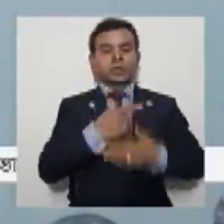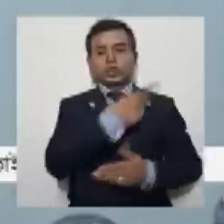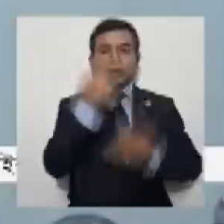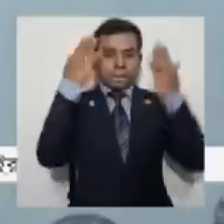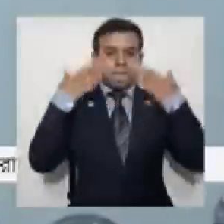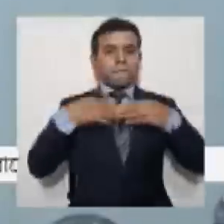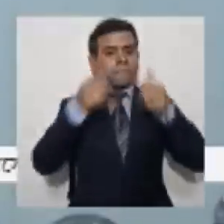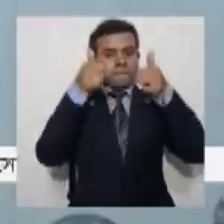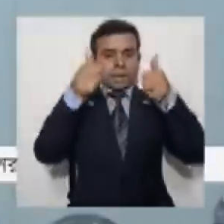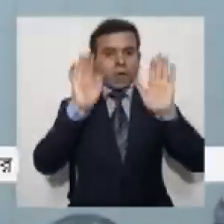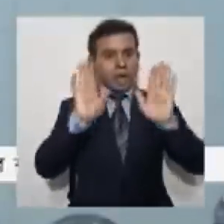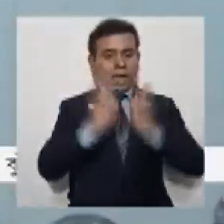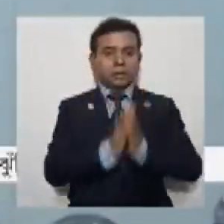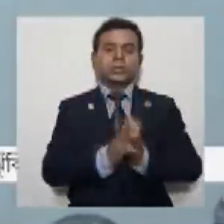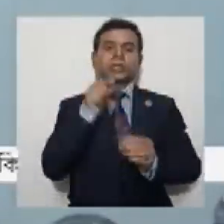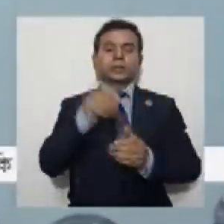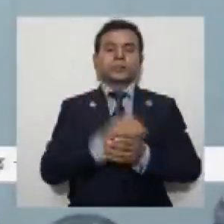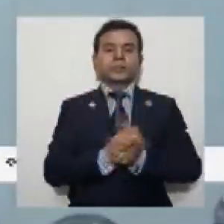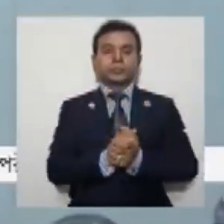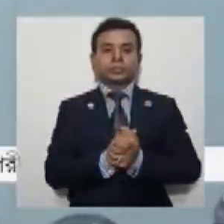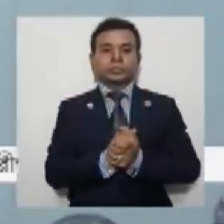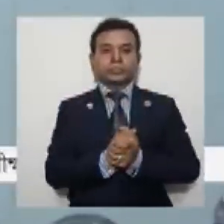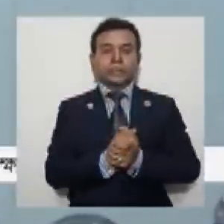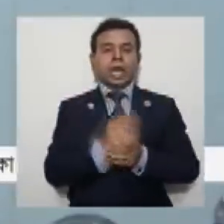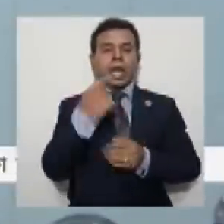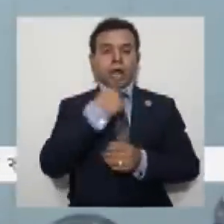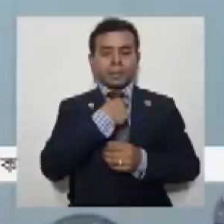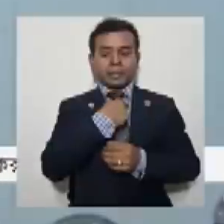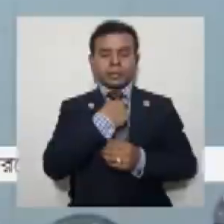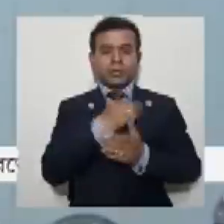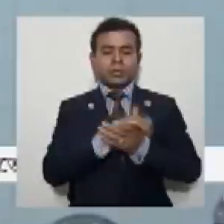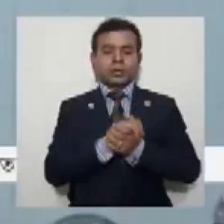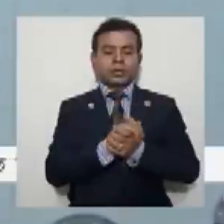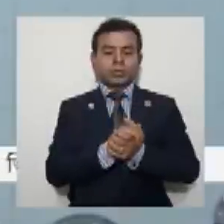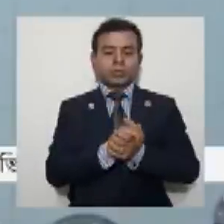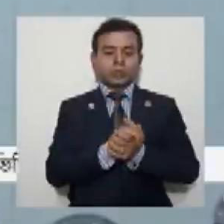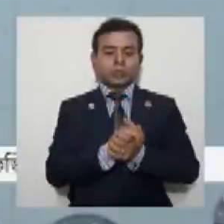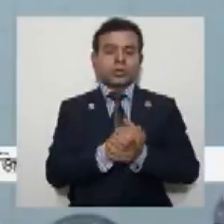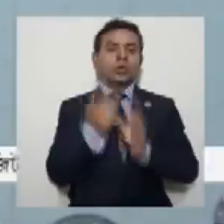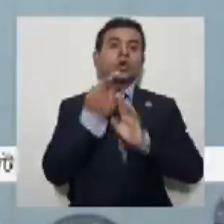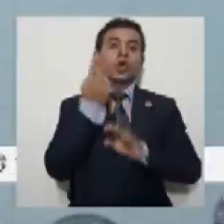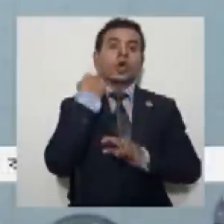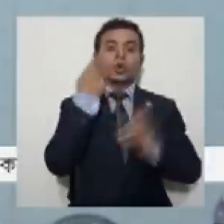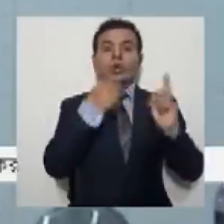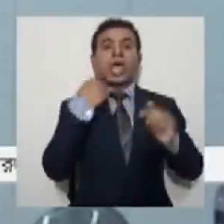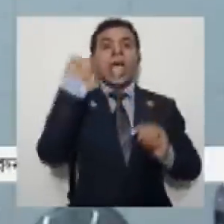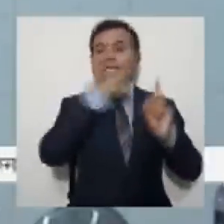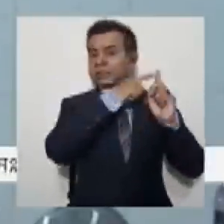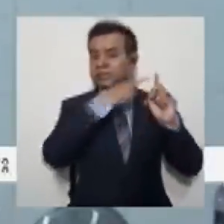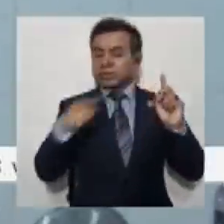আমি গত 24 ঘন্টার পরিস্থিতি আপনাদের সামনে তুলে ধরছি।